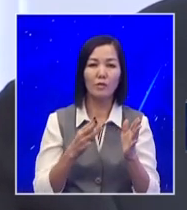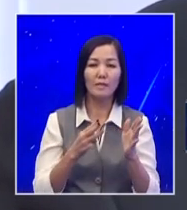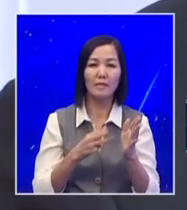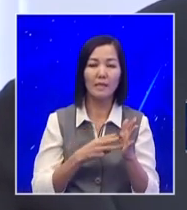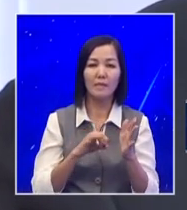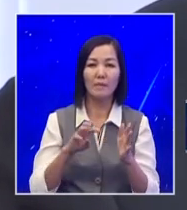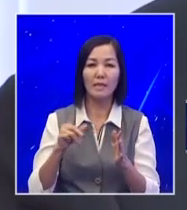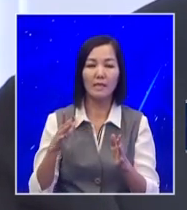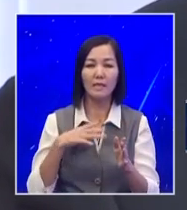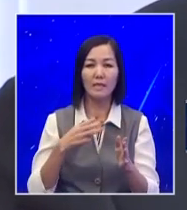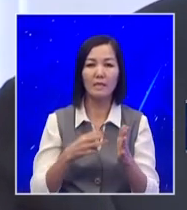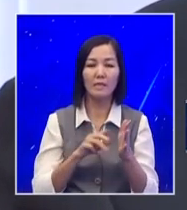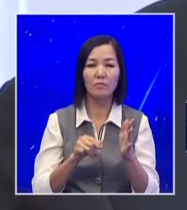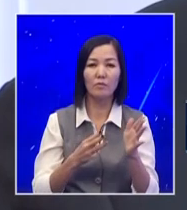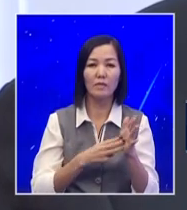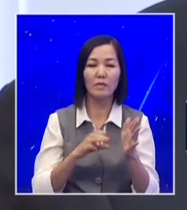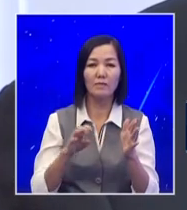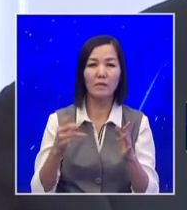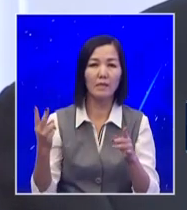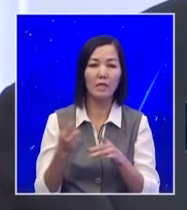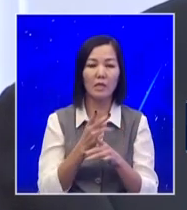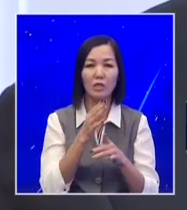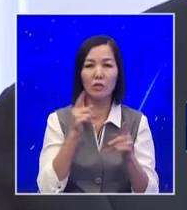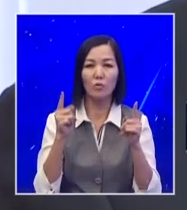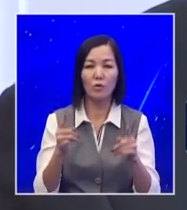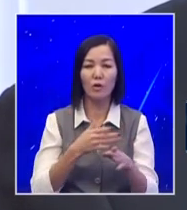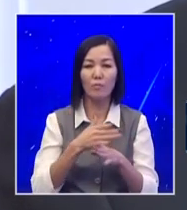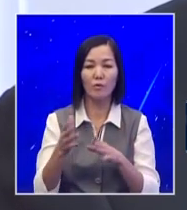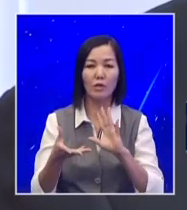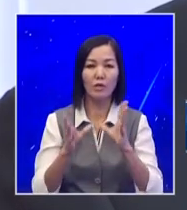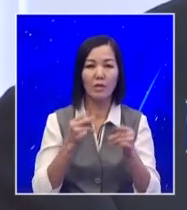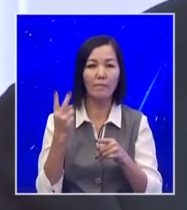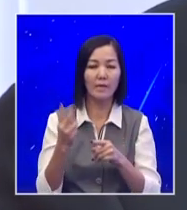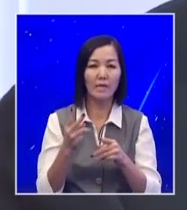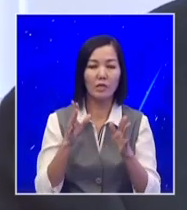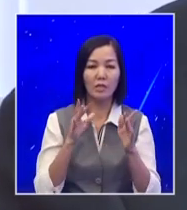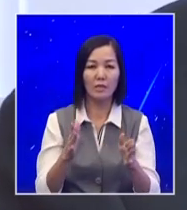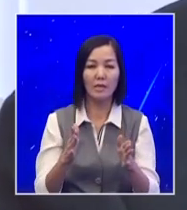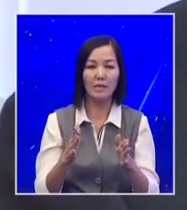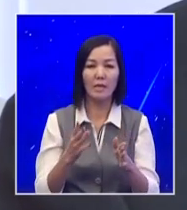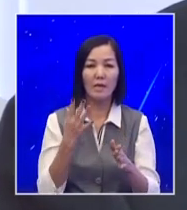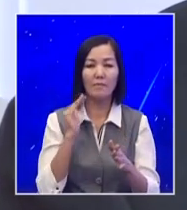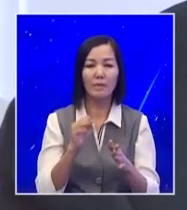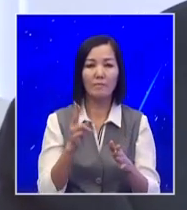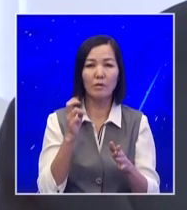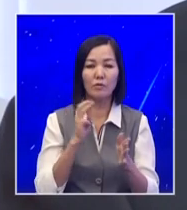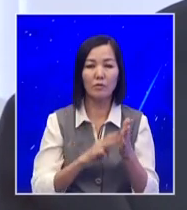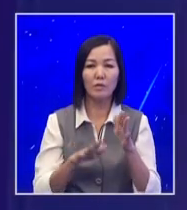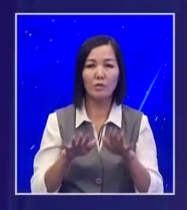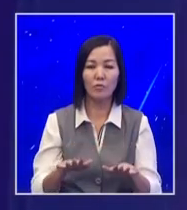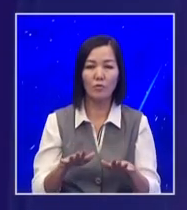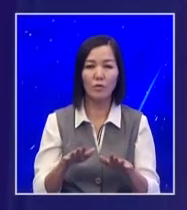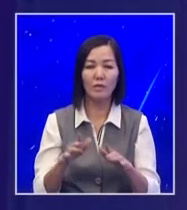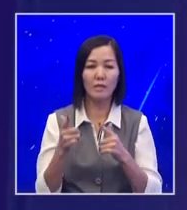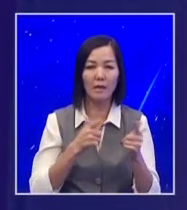бөлінді. Ал 8,8 миллиард теңге екінші толқынға бөлінген. Жалпы індеттің екінші толқынына бізде 5280 төсек орын дайын